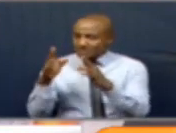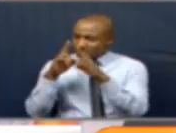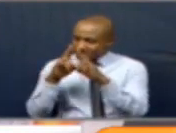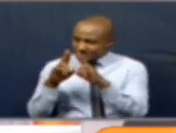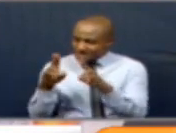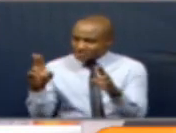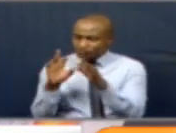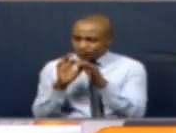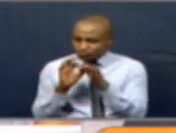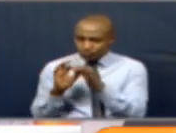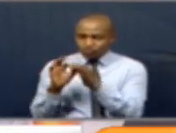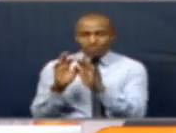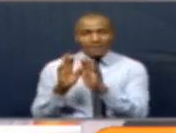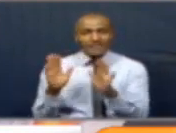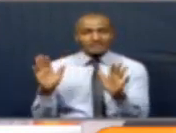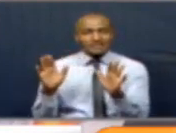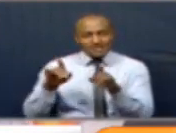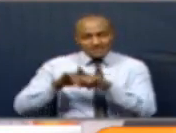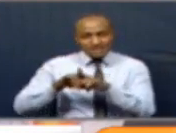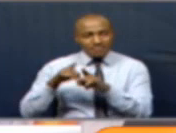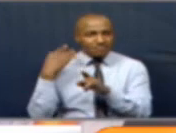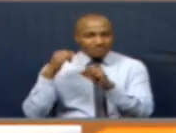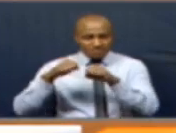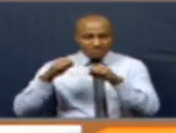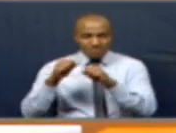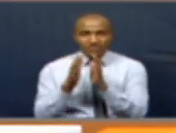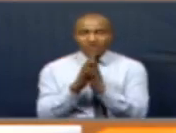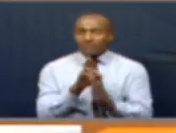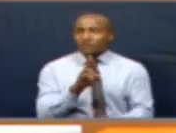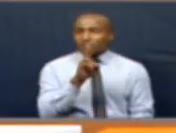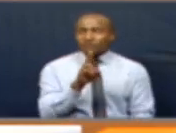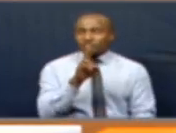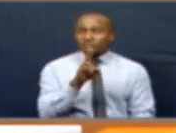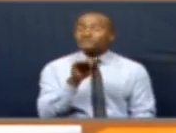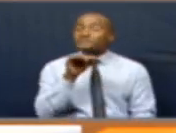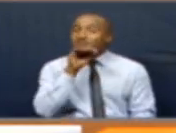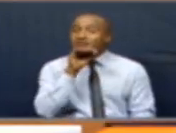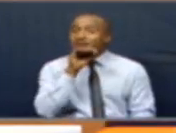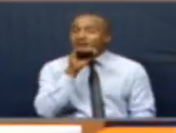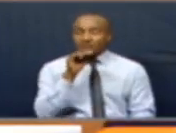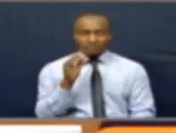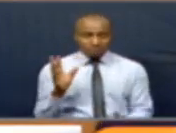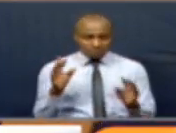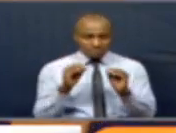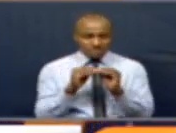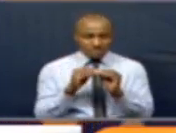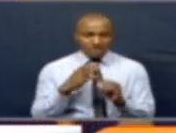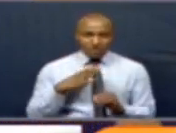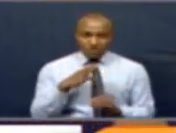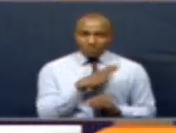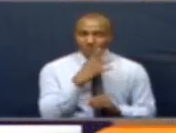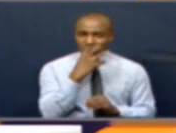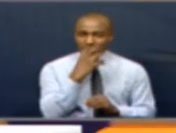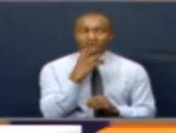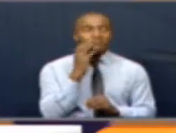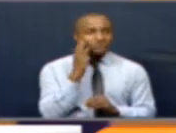nchini kama vile walivyoelewana na Rais Uhuru Kenyatta. Odinga sasa amepanga mkutano na kamati kuu wa chama hicho cha ODM,